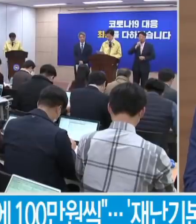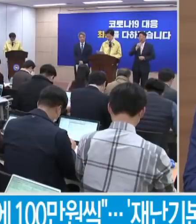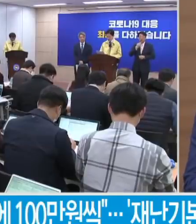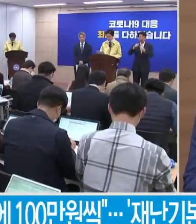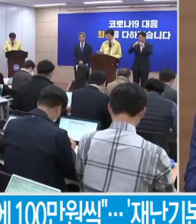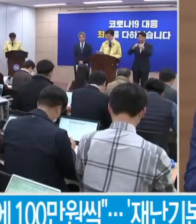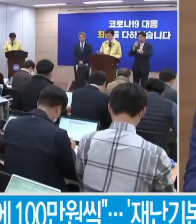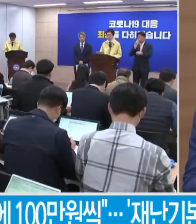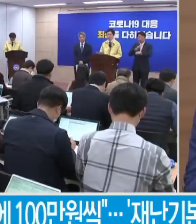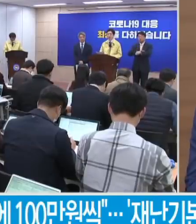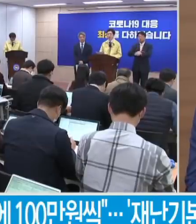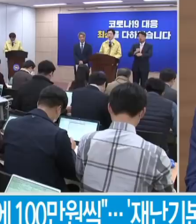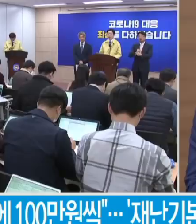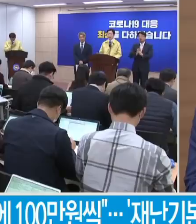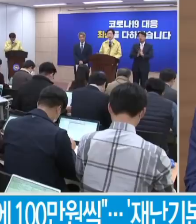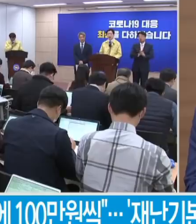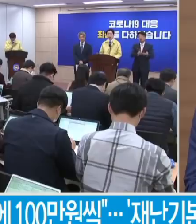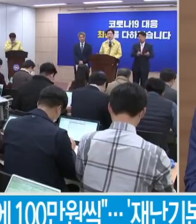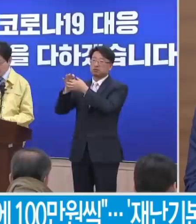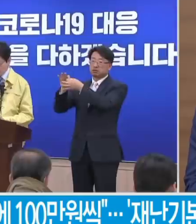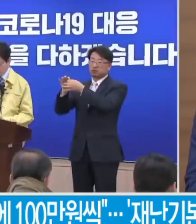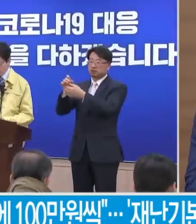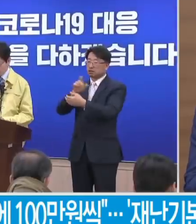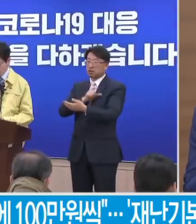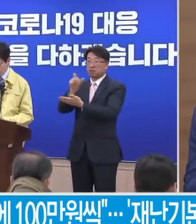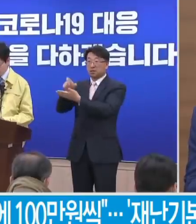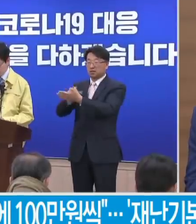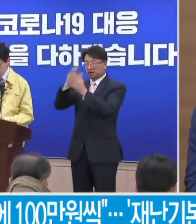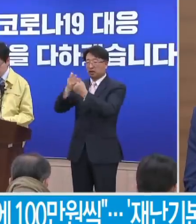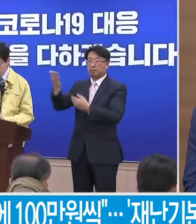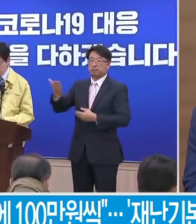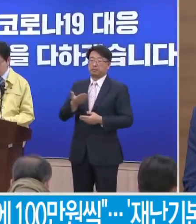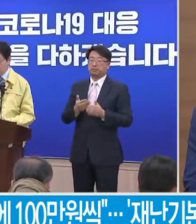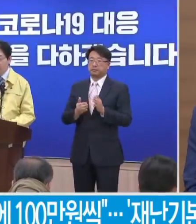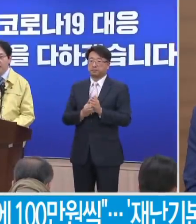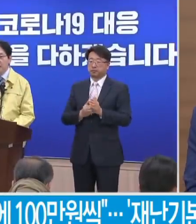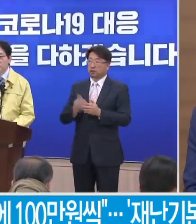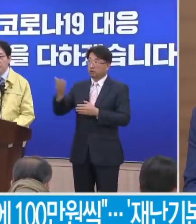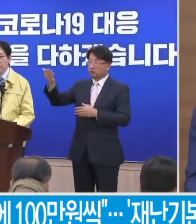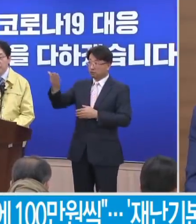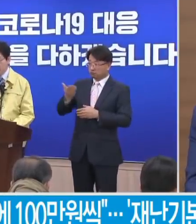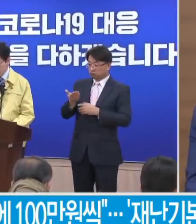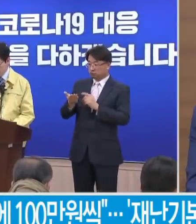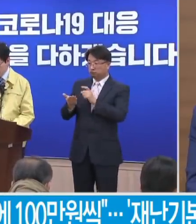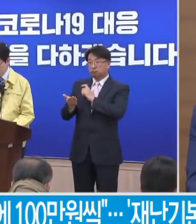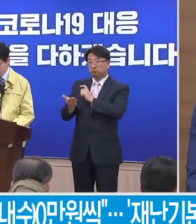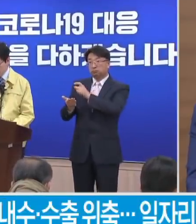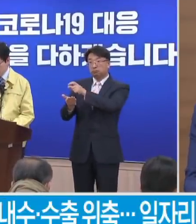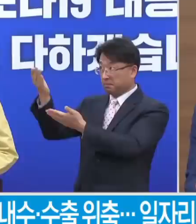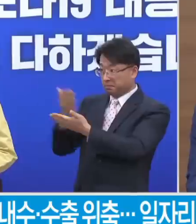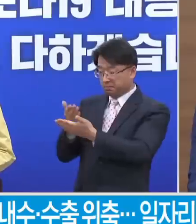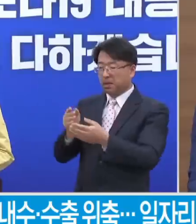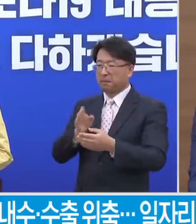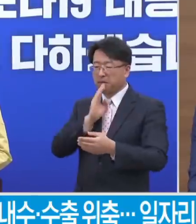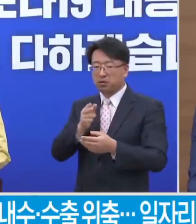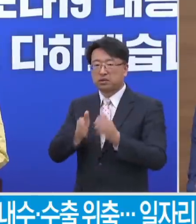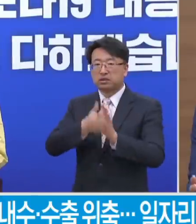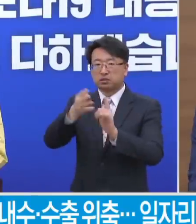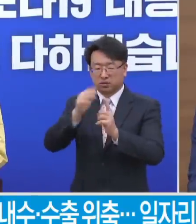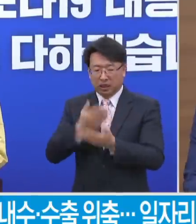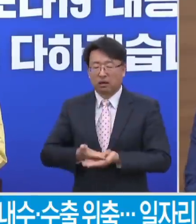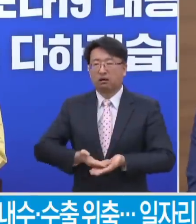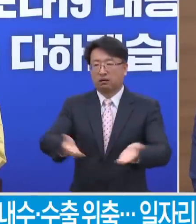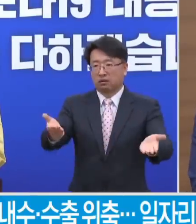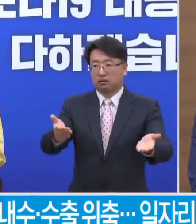없다기보단 지금 나가면 위험하니까 집에 있는 거예요. 예. 그래서 지금 내수가 안 돌아가는 것이거든요. 그렇다고 보면 방역을 잘해서 이걸